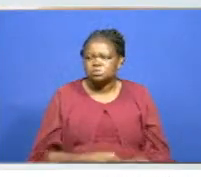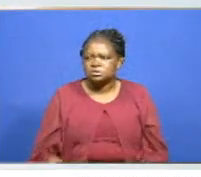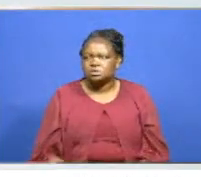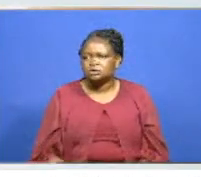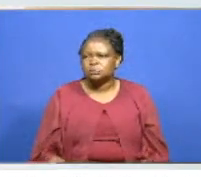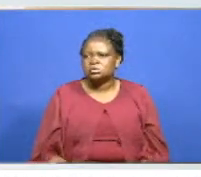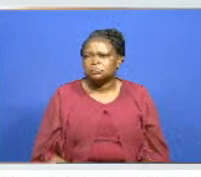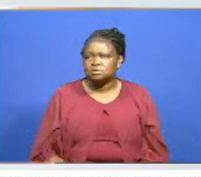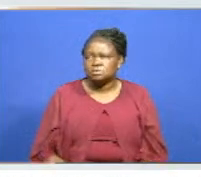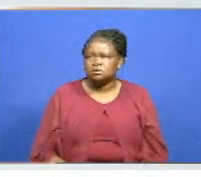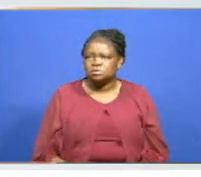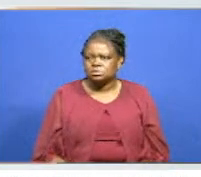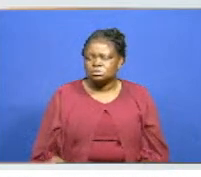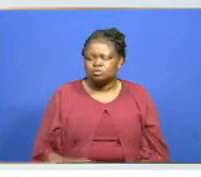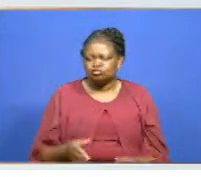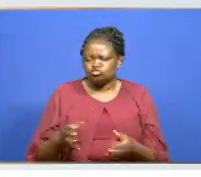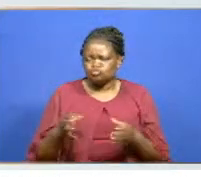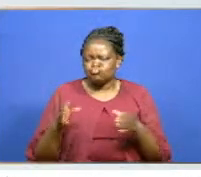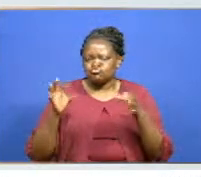pwani ili kuweza kujaribu